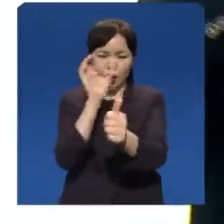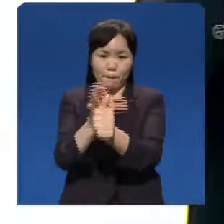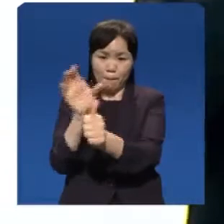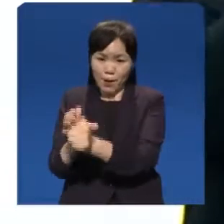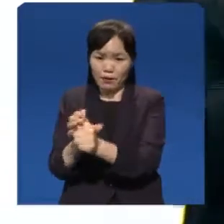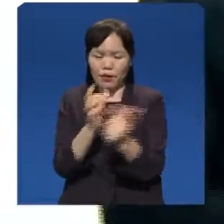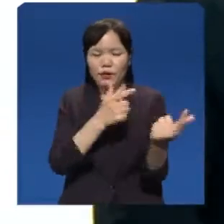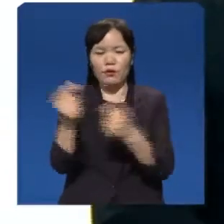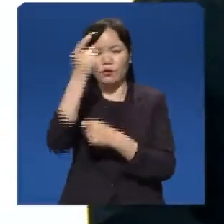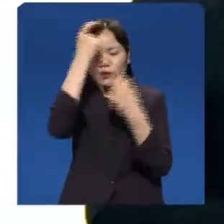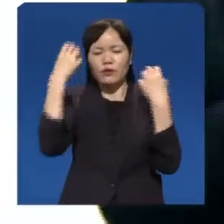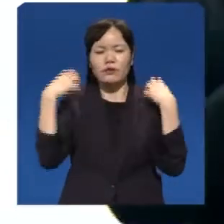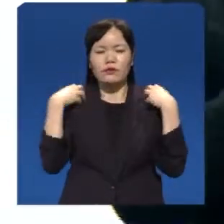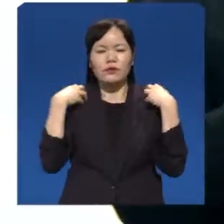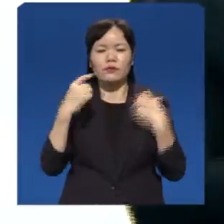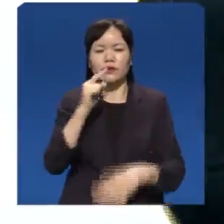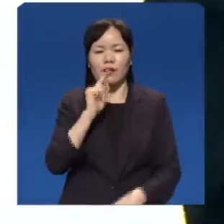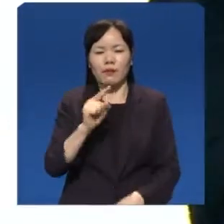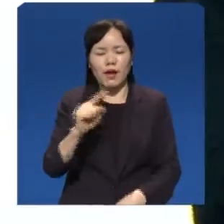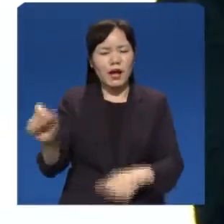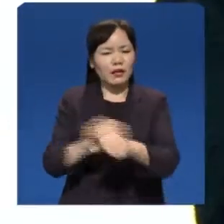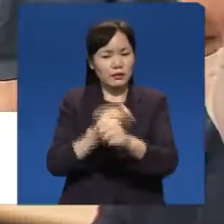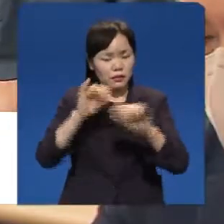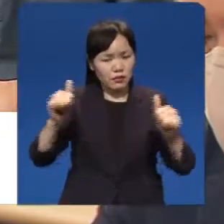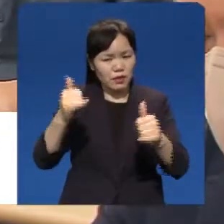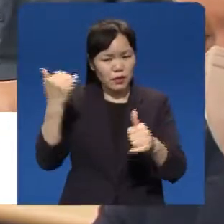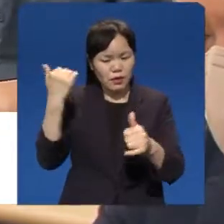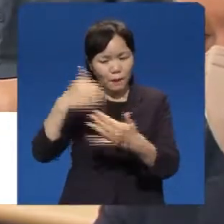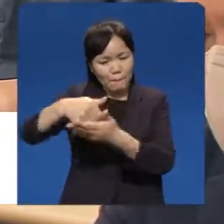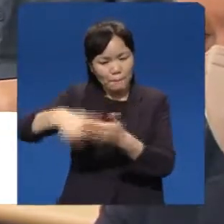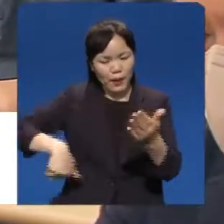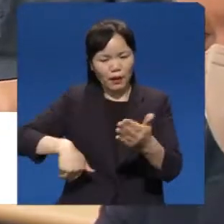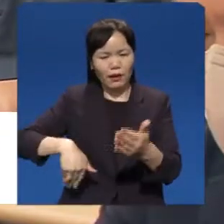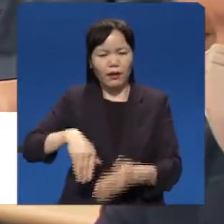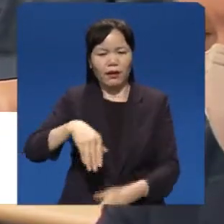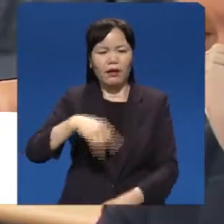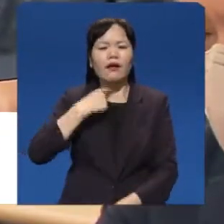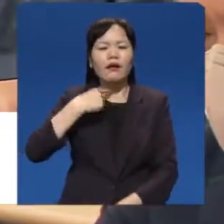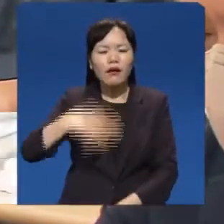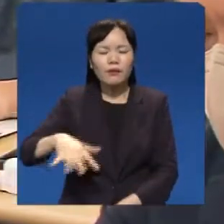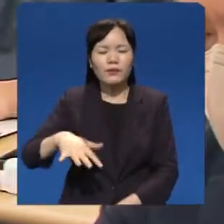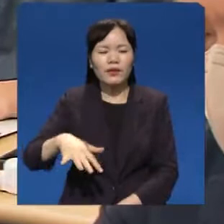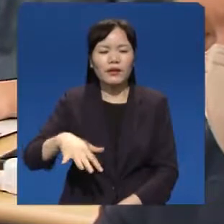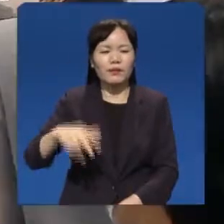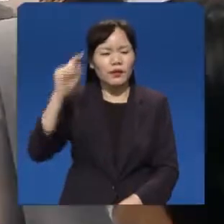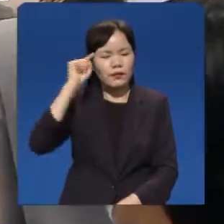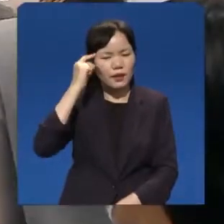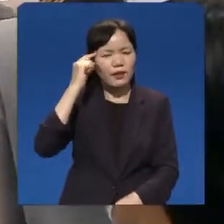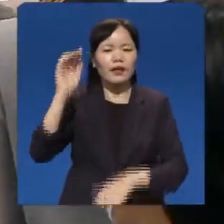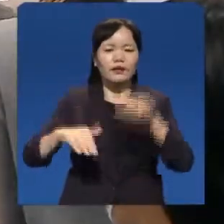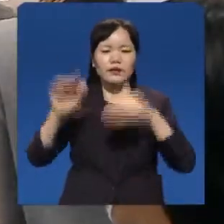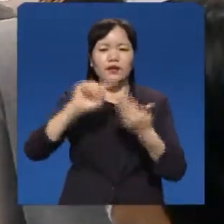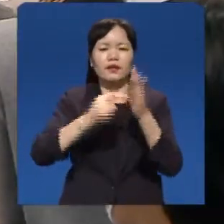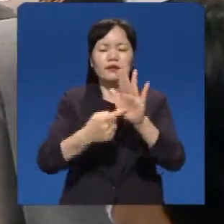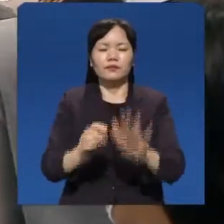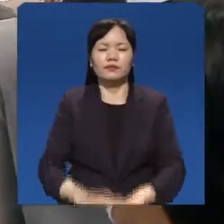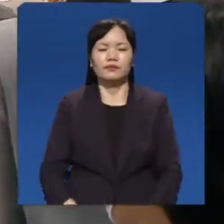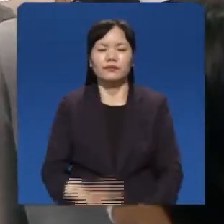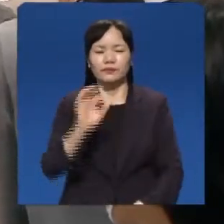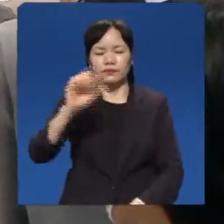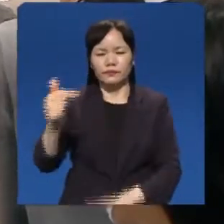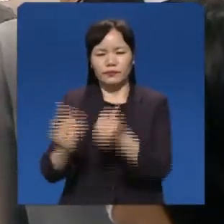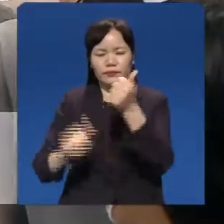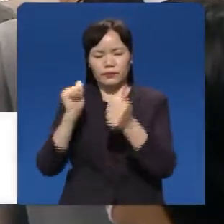게 공동정부라거나 특정 인사를 배제한 사실이 없다는 말로 인식의 차이를 드러냈습니다. 안